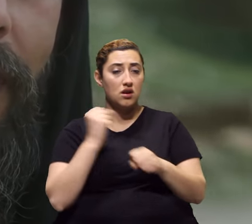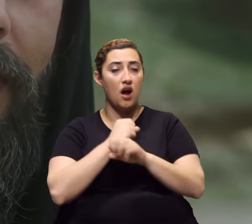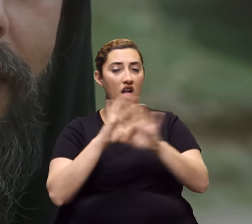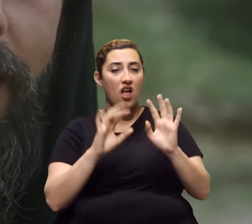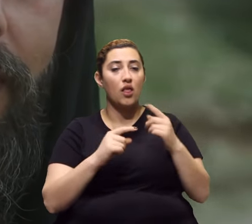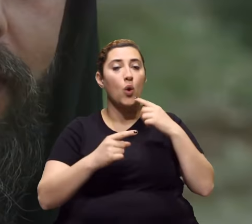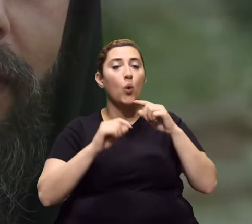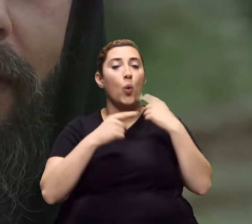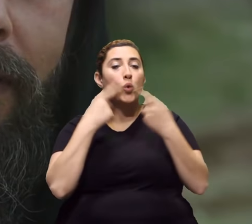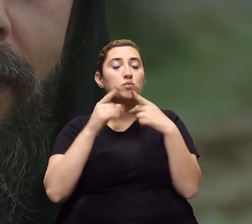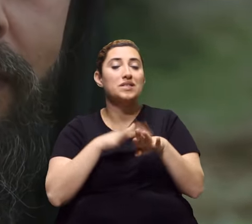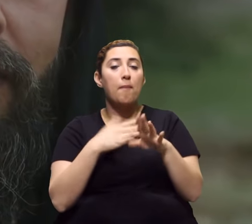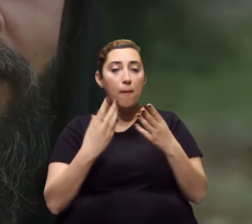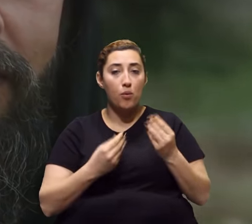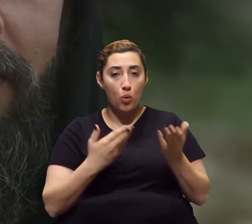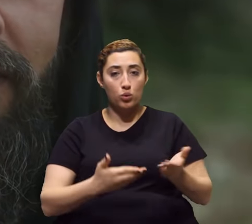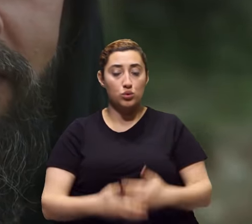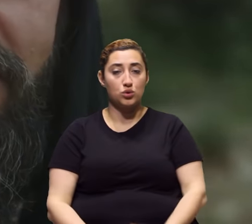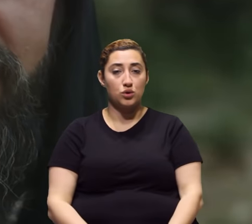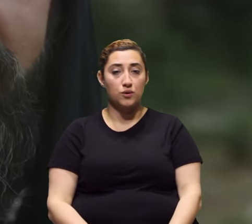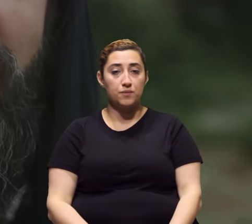Kayaları söyletir.